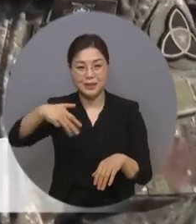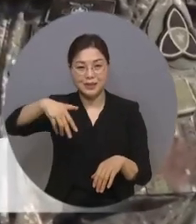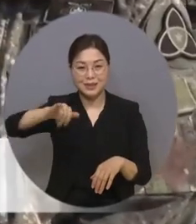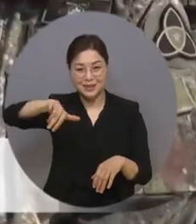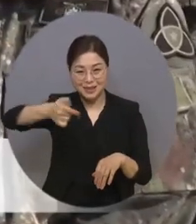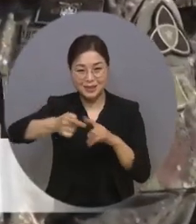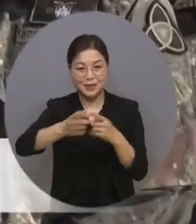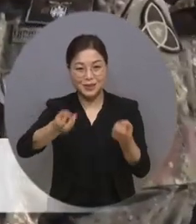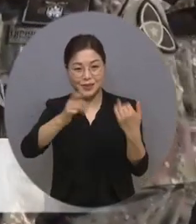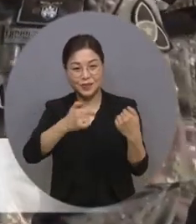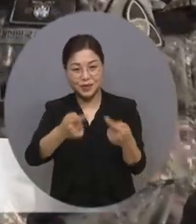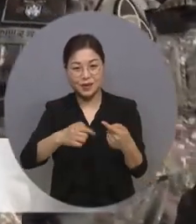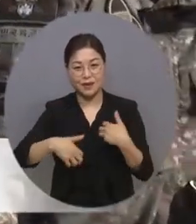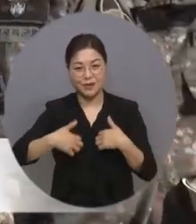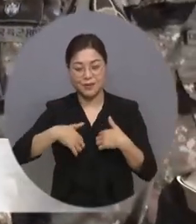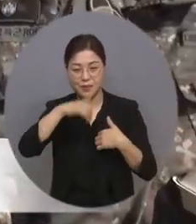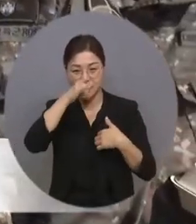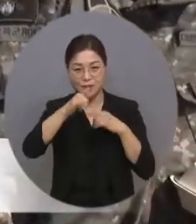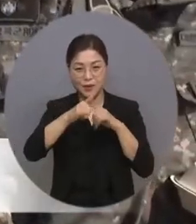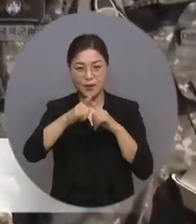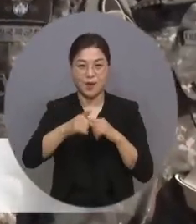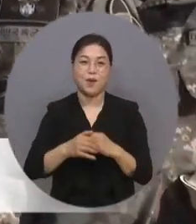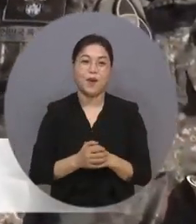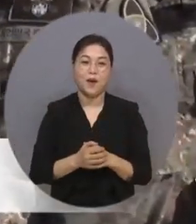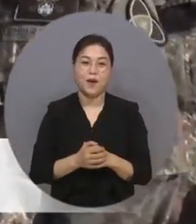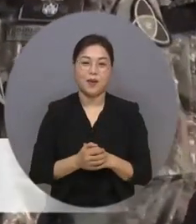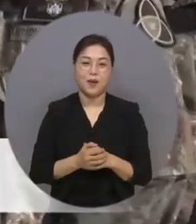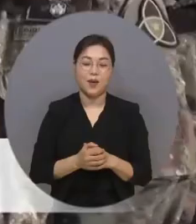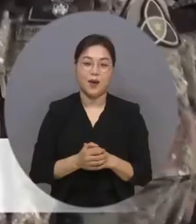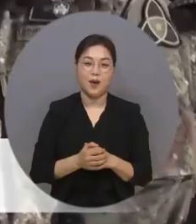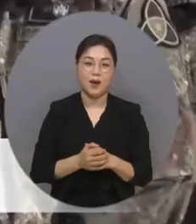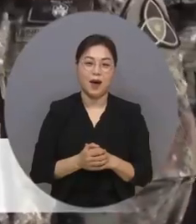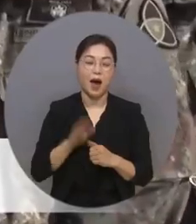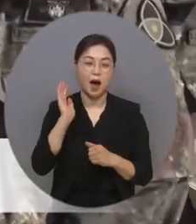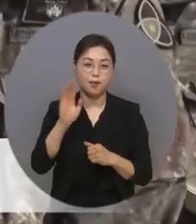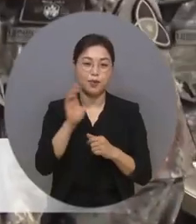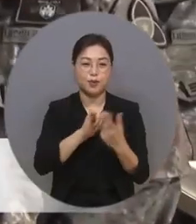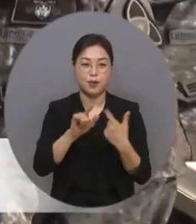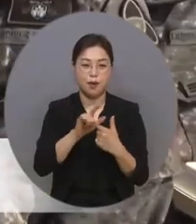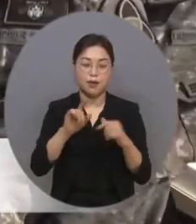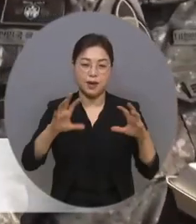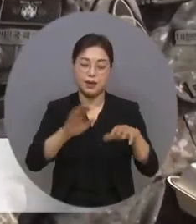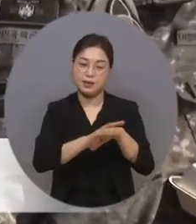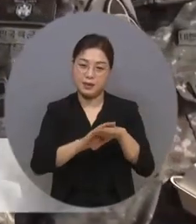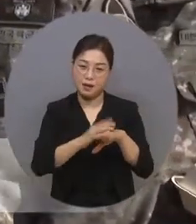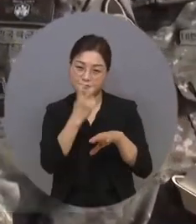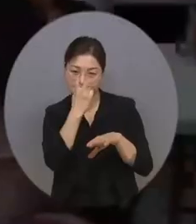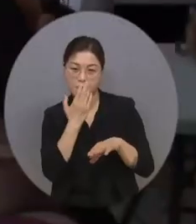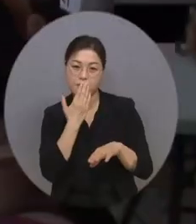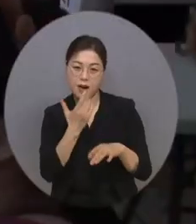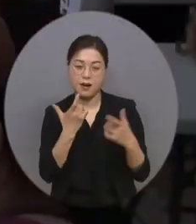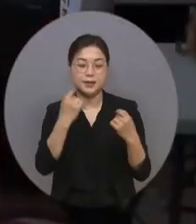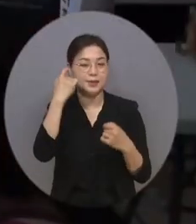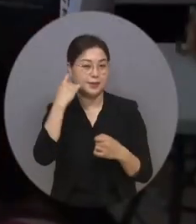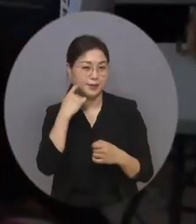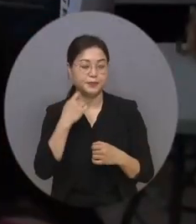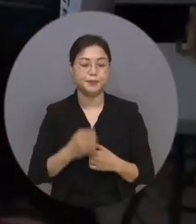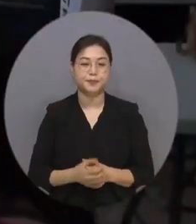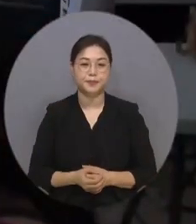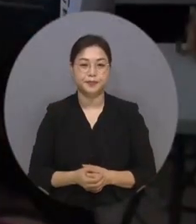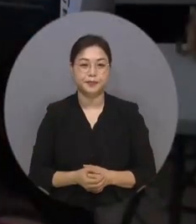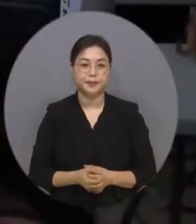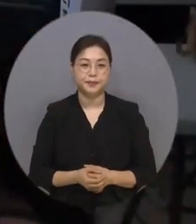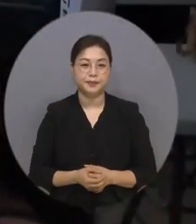참여해서 굉장히 기쁘고 다 같이 바람도 쐬고 더욱더 나라를 더 잘 지킬 수 있게 된 것 같습니다. 너무 좋습니다. 이